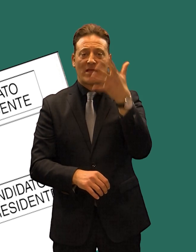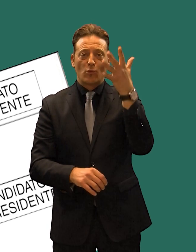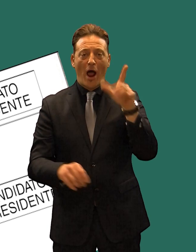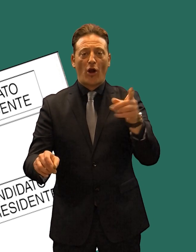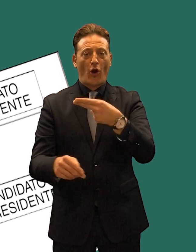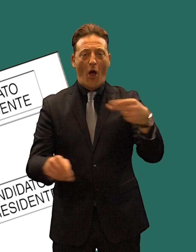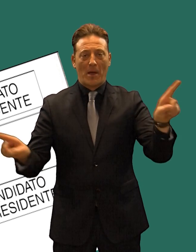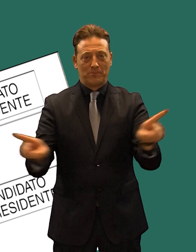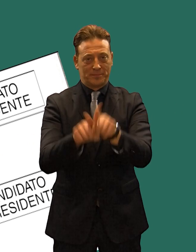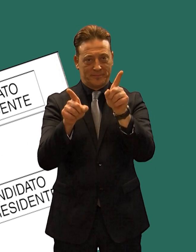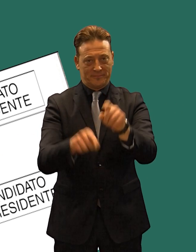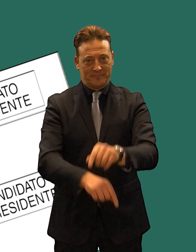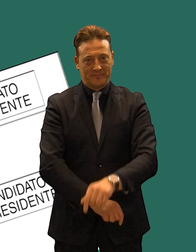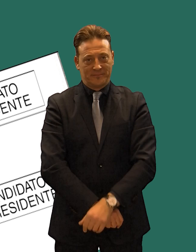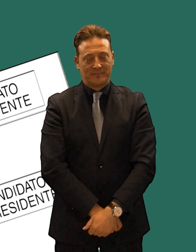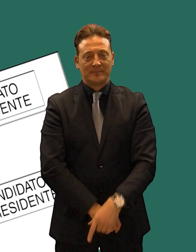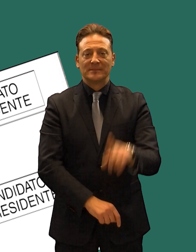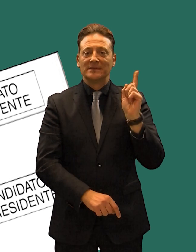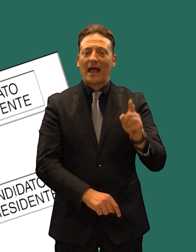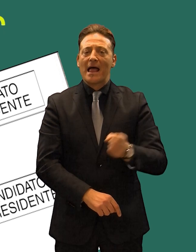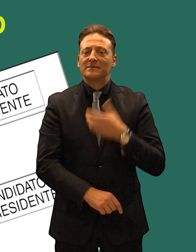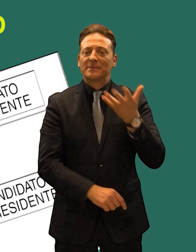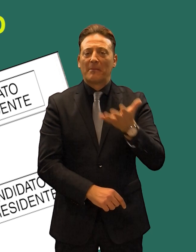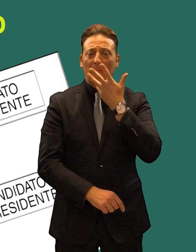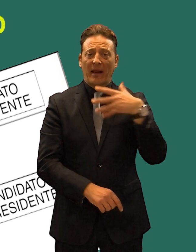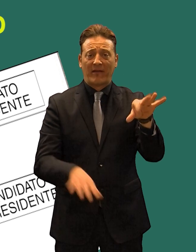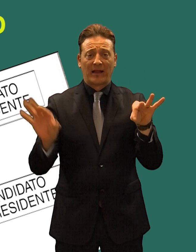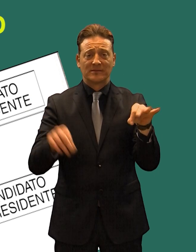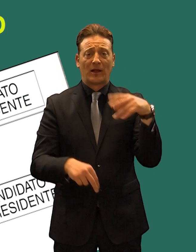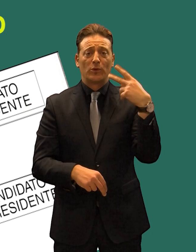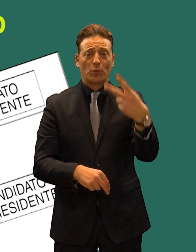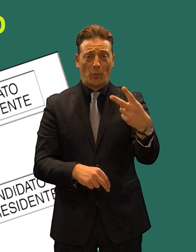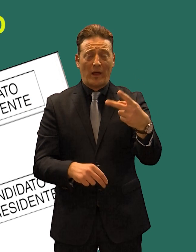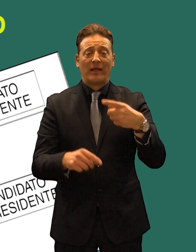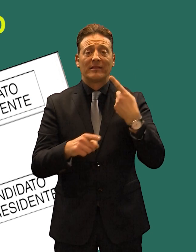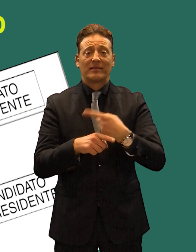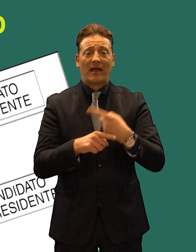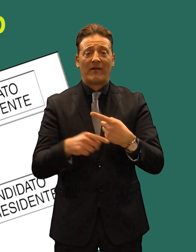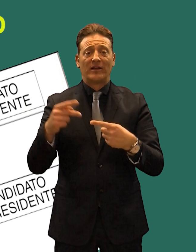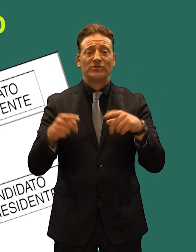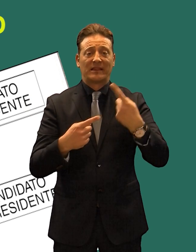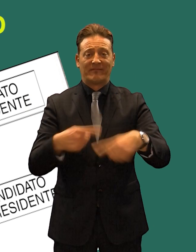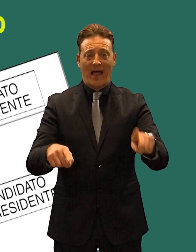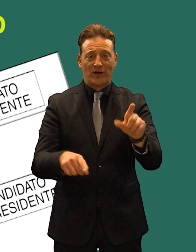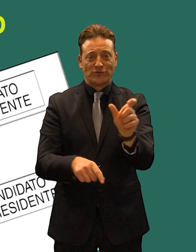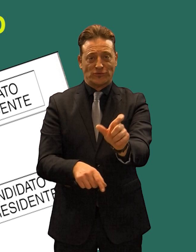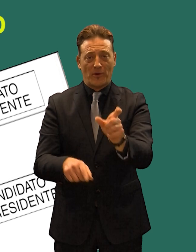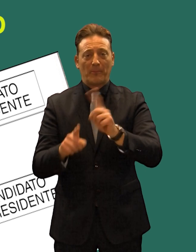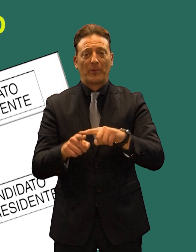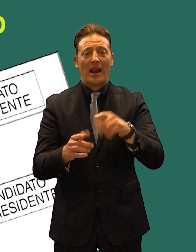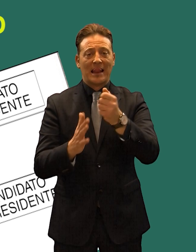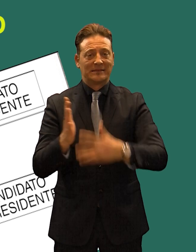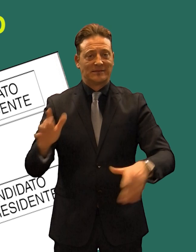in caso di omonimia. Se esprime due preferenze devono essere destinate a candidati di sesso